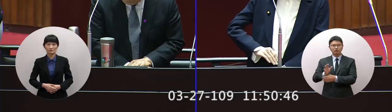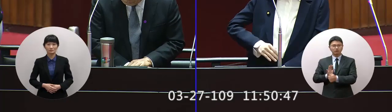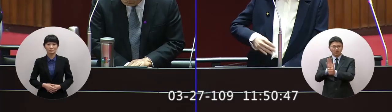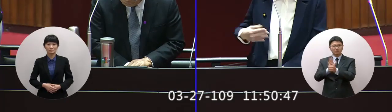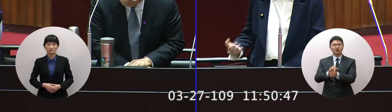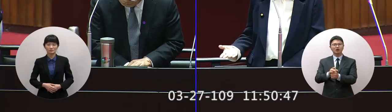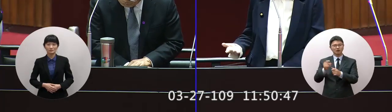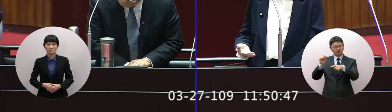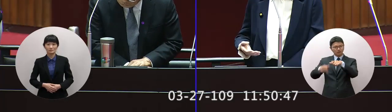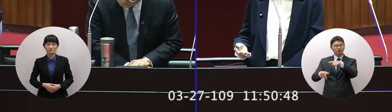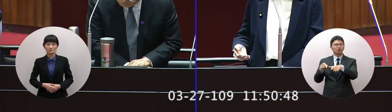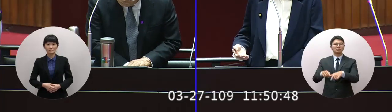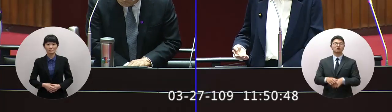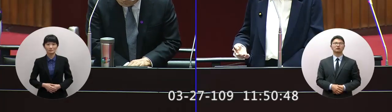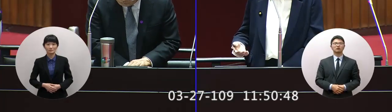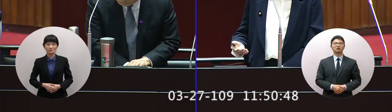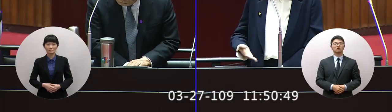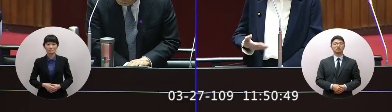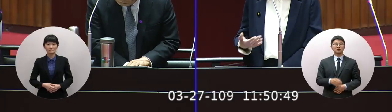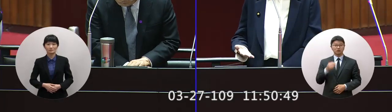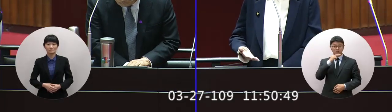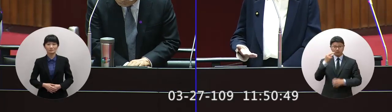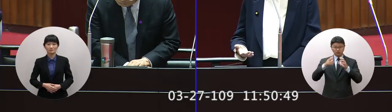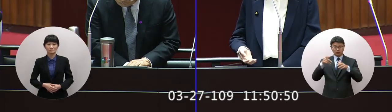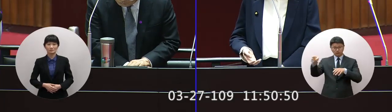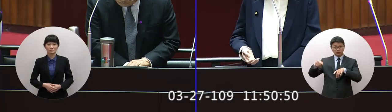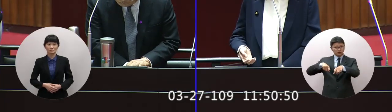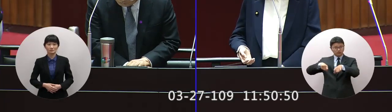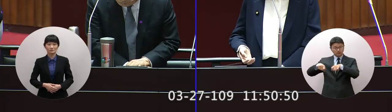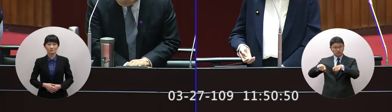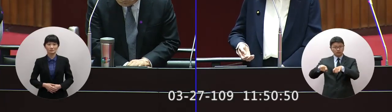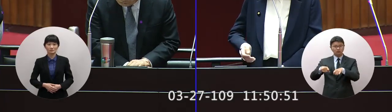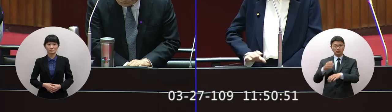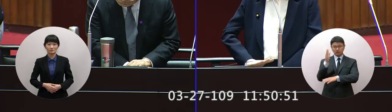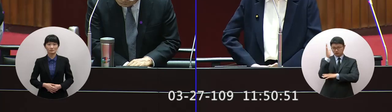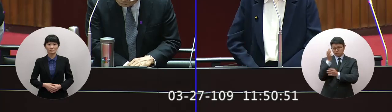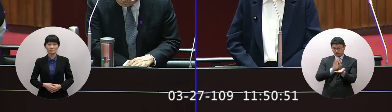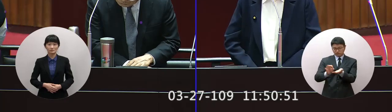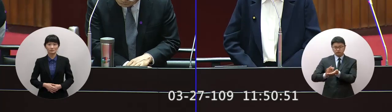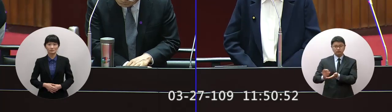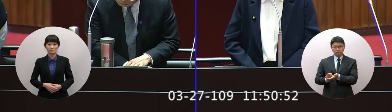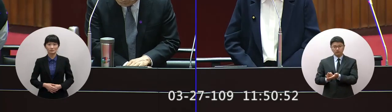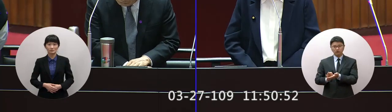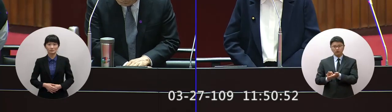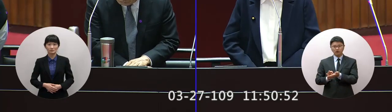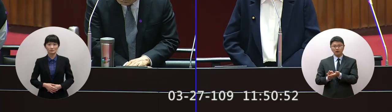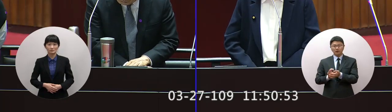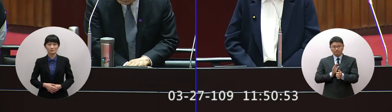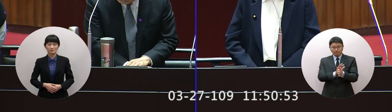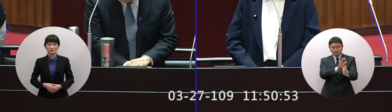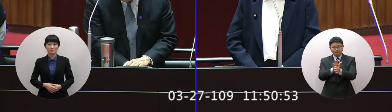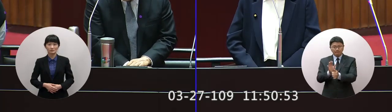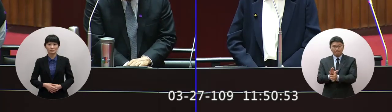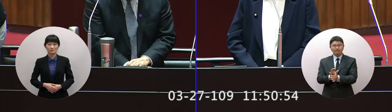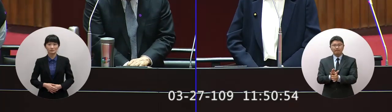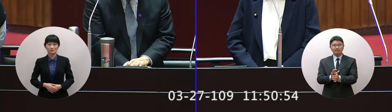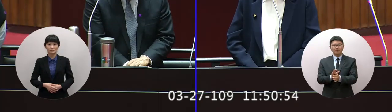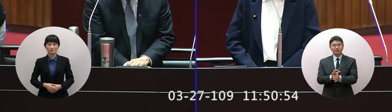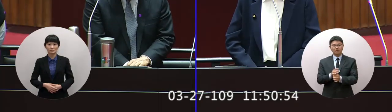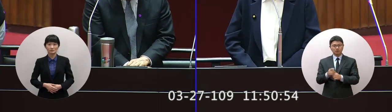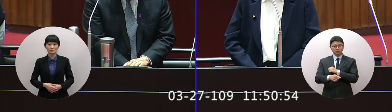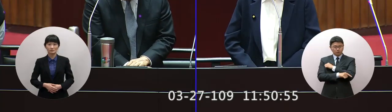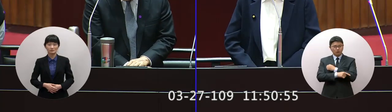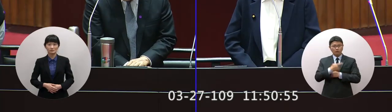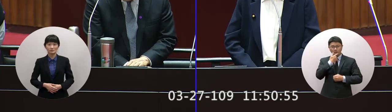其实用 SCIS 的方法，同样的政府支出，我们可以创造出8倍多的